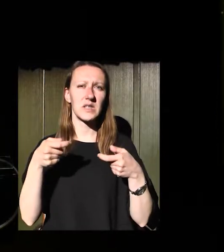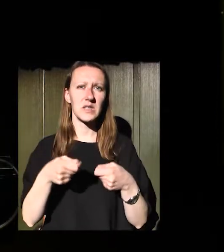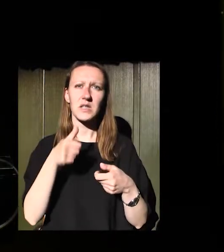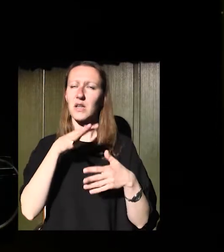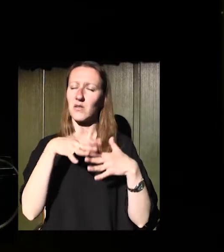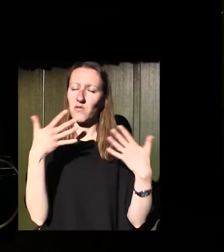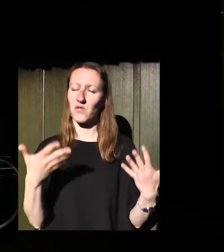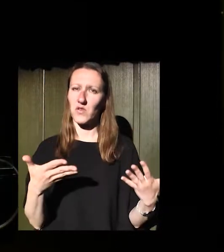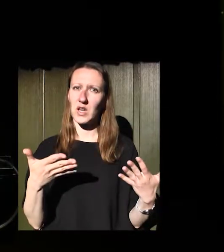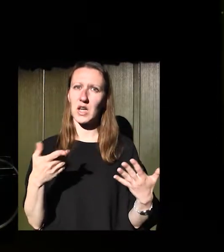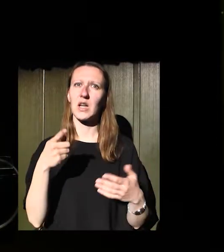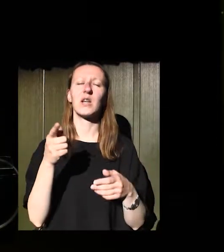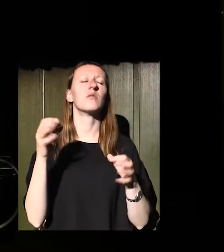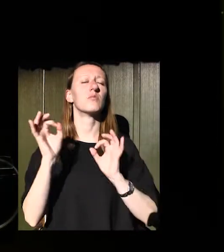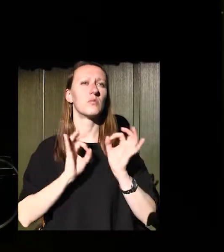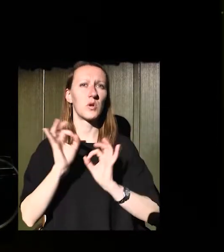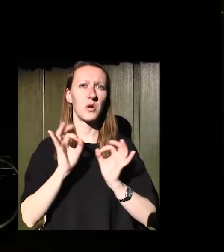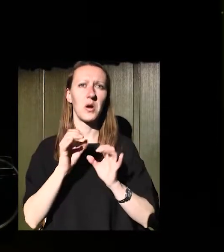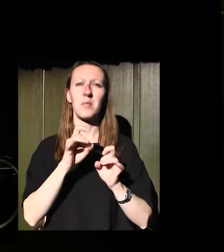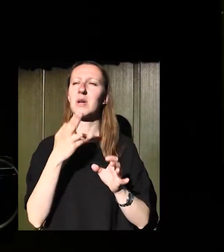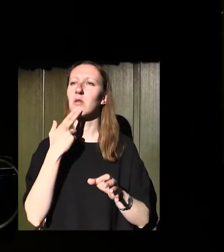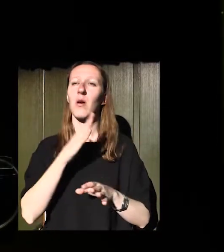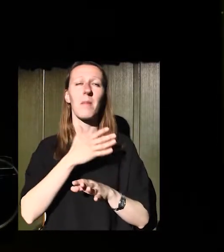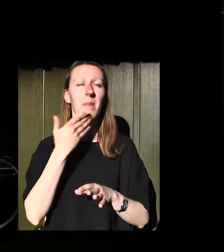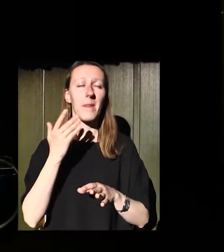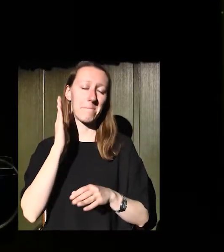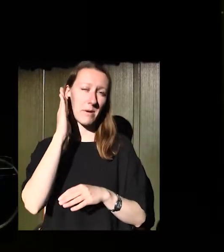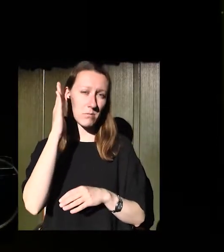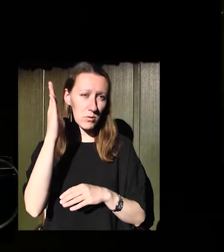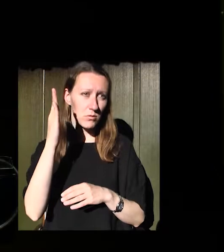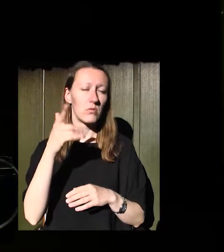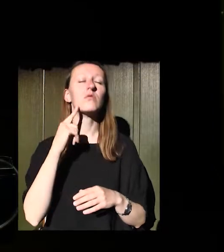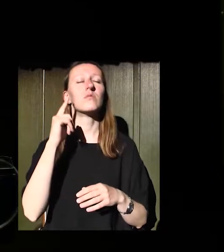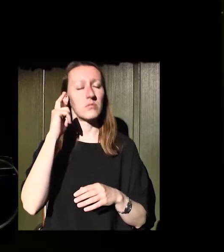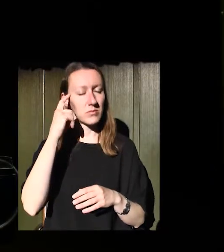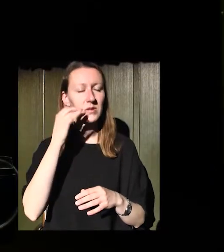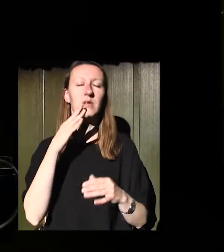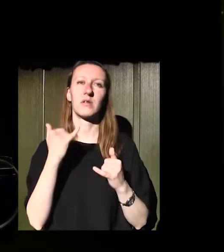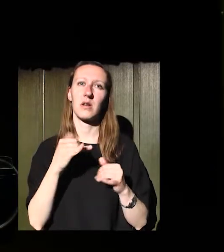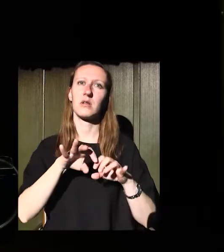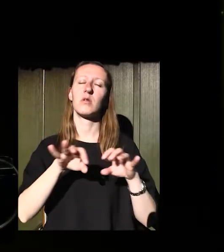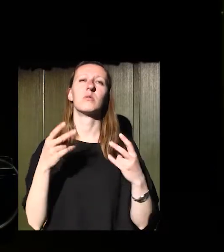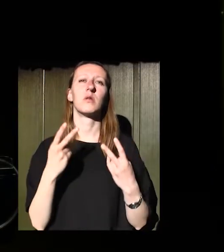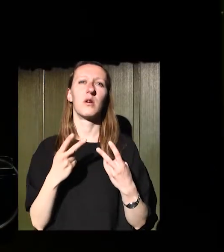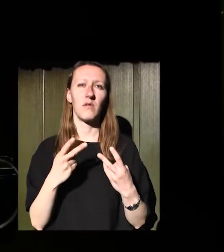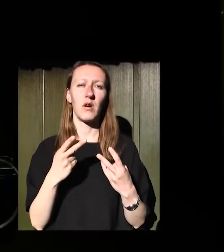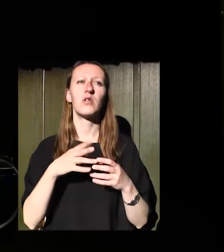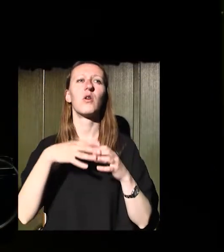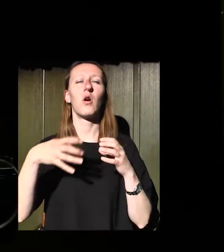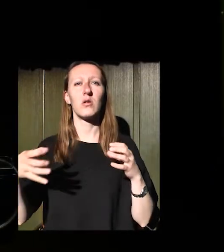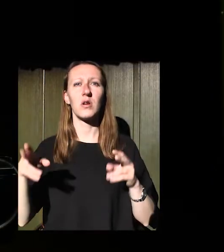investicija i velikih infrastrukturnih projekata bez kojih nema napretka, držim kako je danas posebno